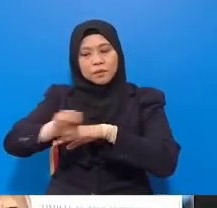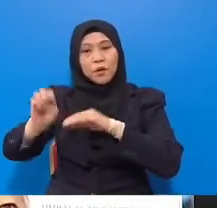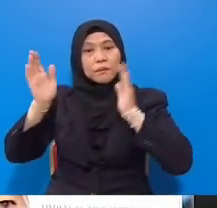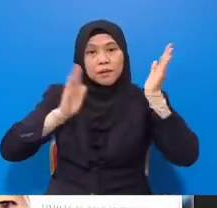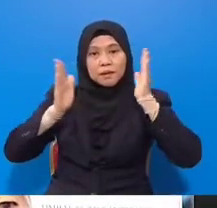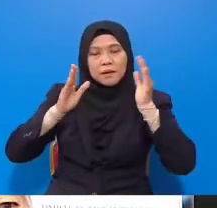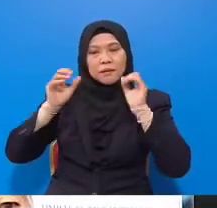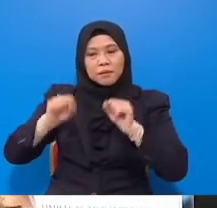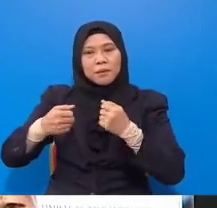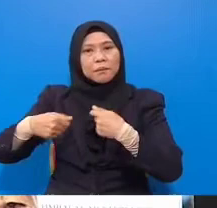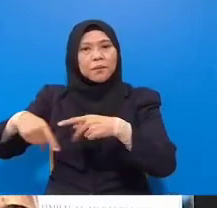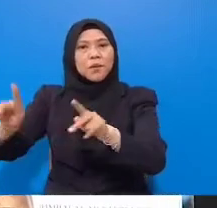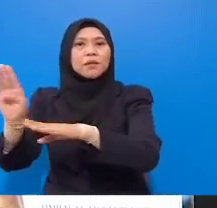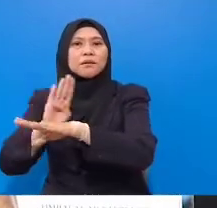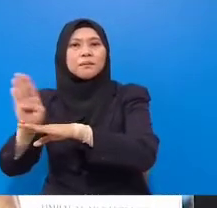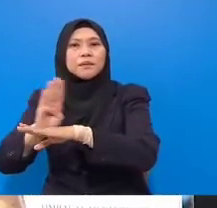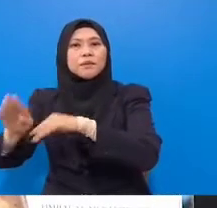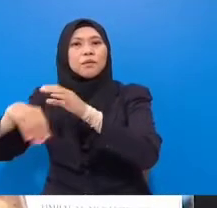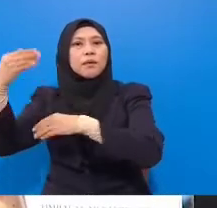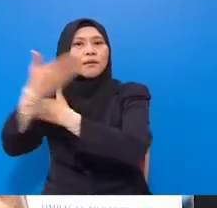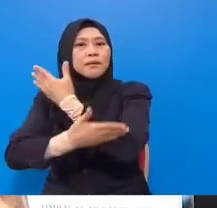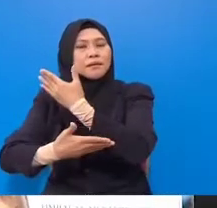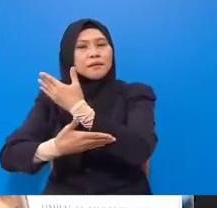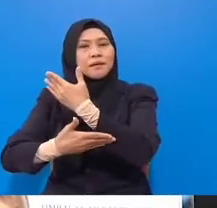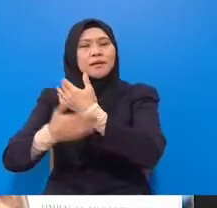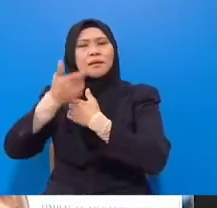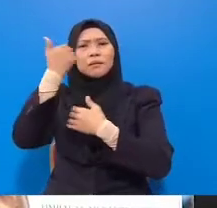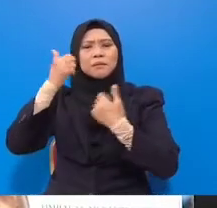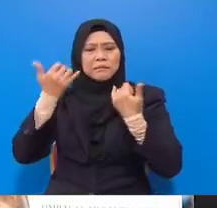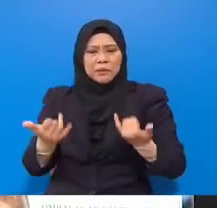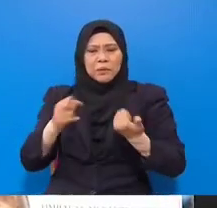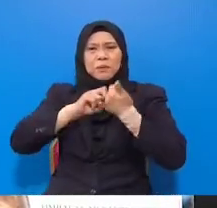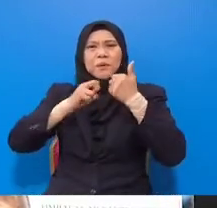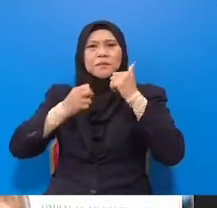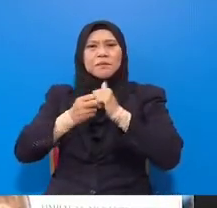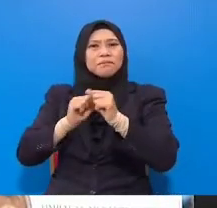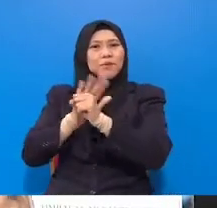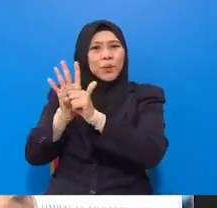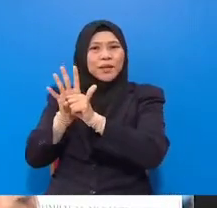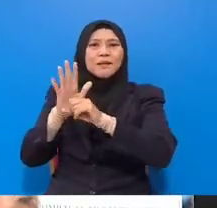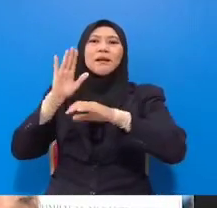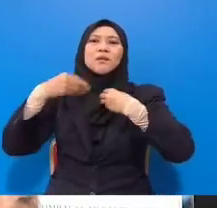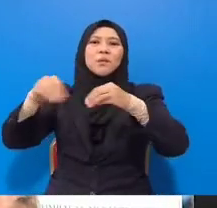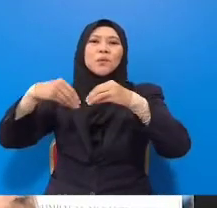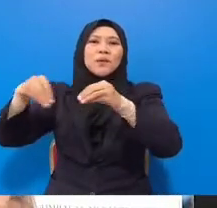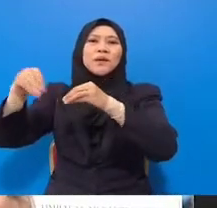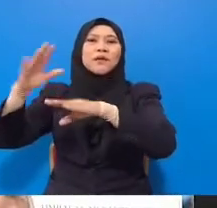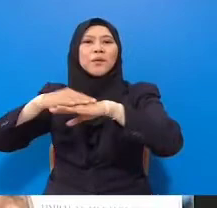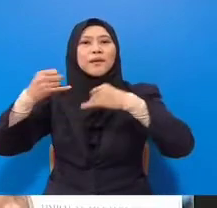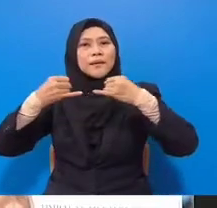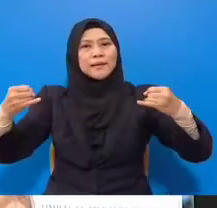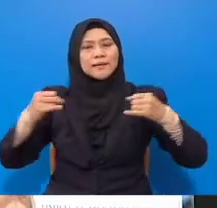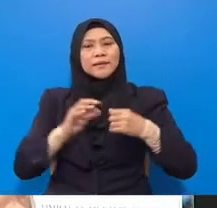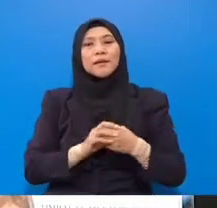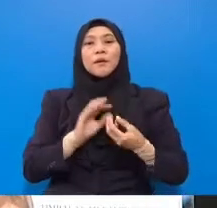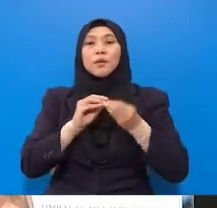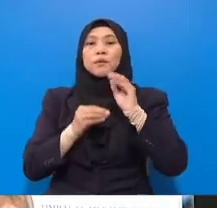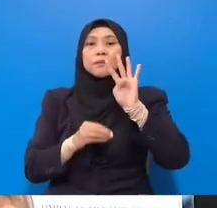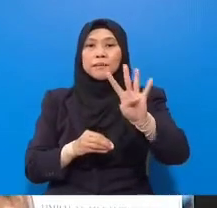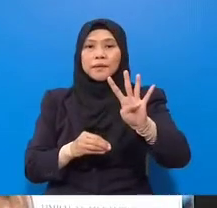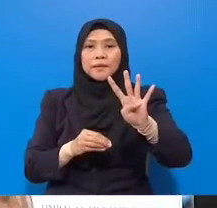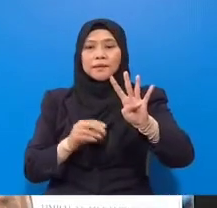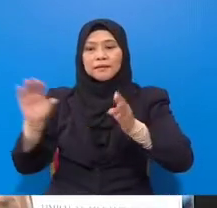tempatan membincangkan peluang pernyataan yang wujud ukuran krisis pandemic hobby 19 dan keempat bantuan Grand